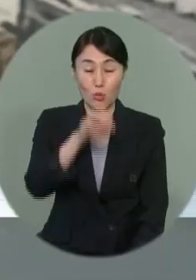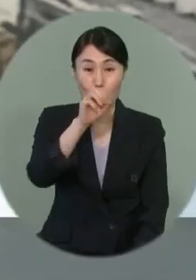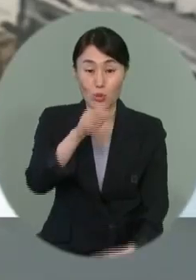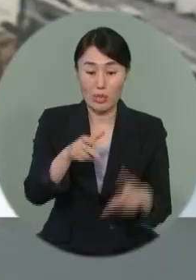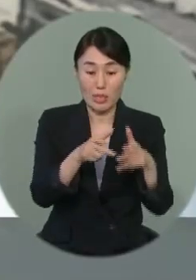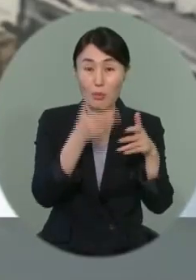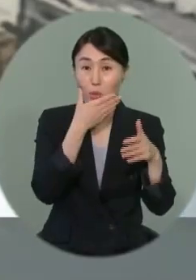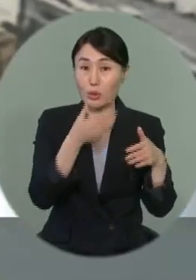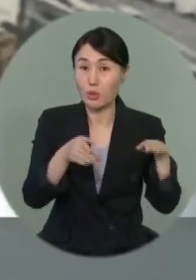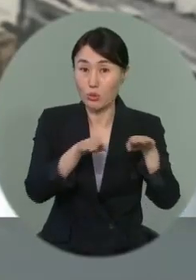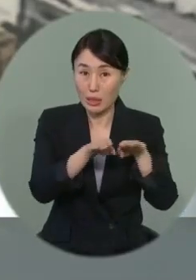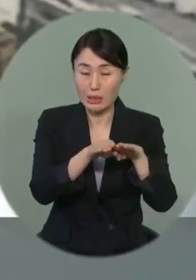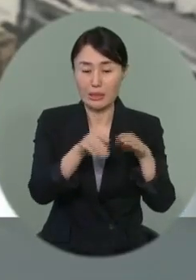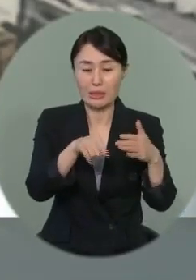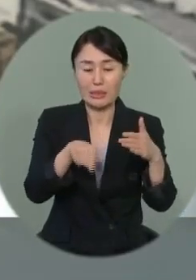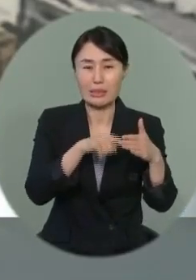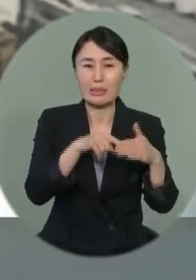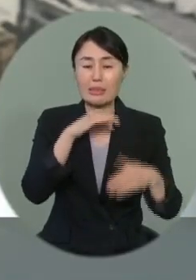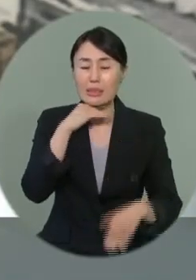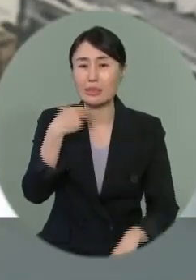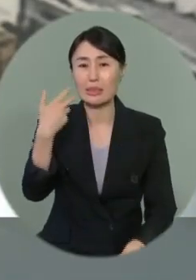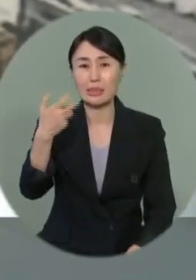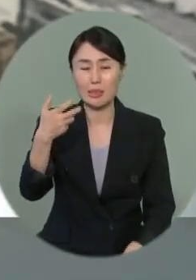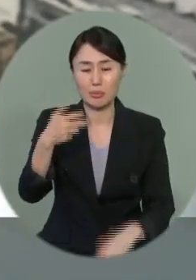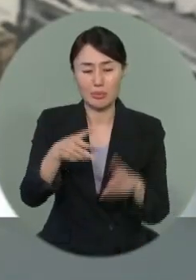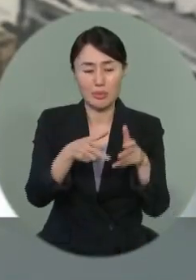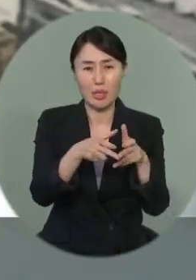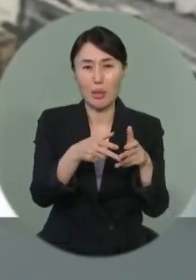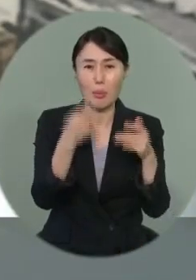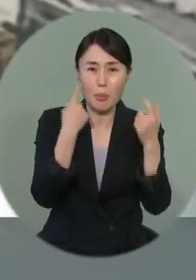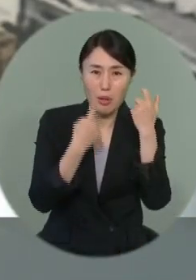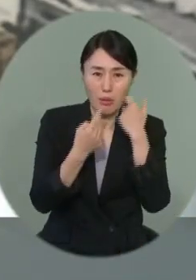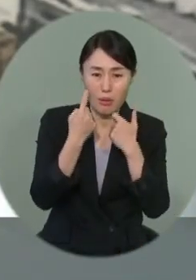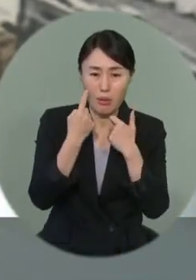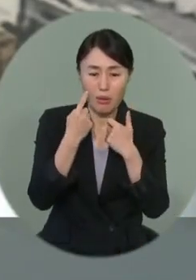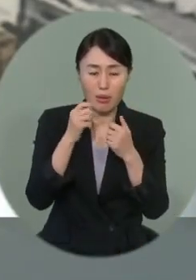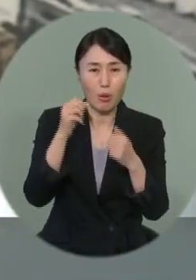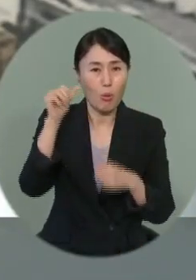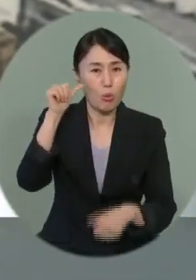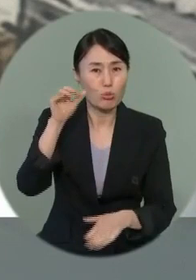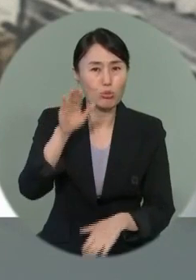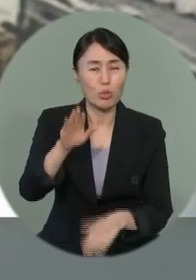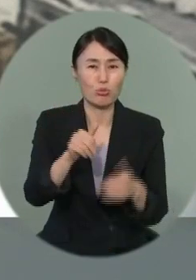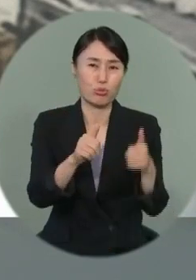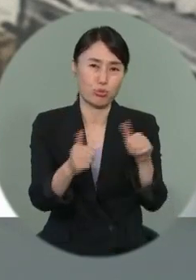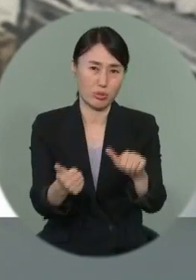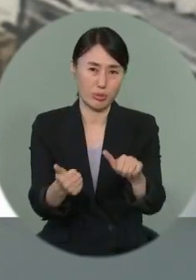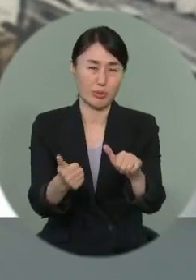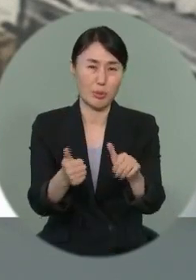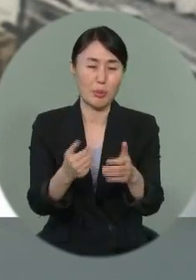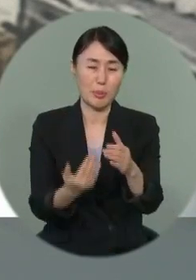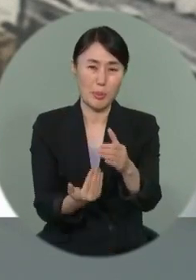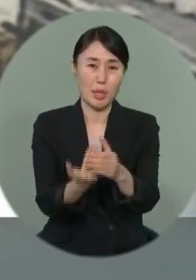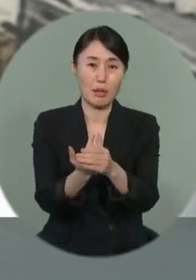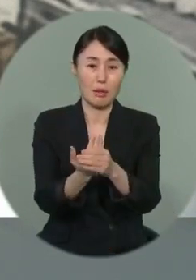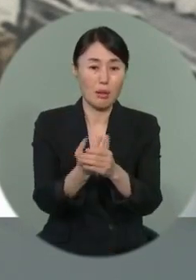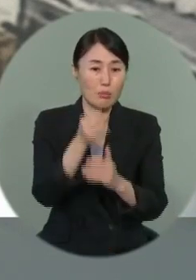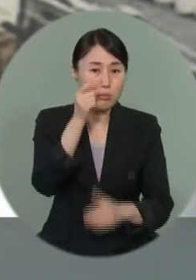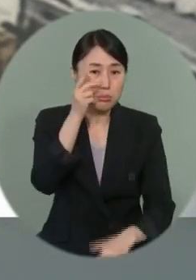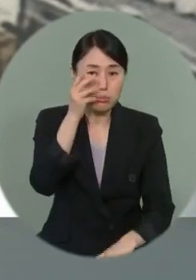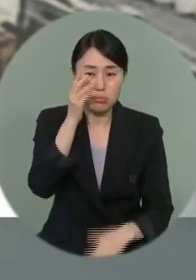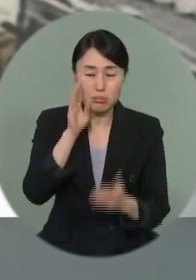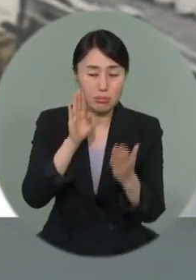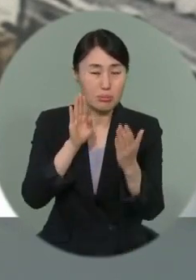광주의 한 장애인 복지관에서 70대 장애인이 다쳐 닷새 만에 숨지는 사고가 발생했는데요. 하지만 수개월째